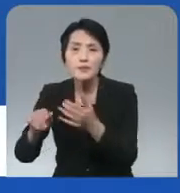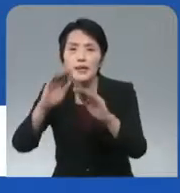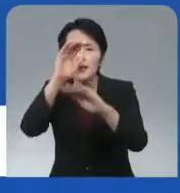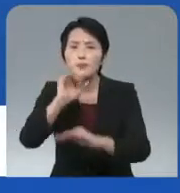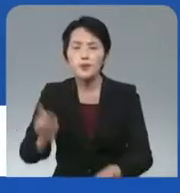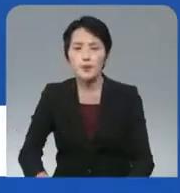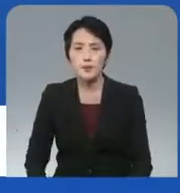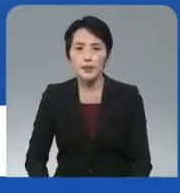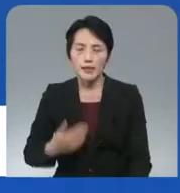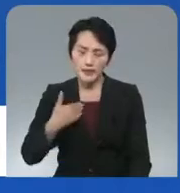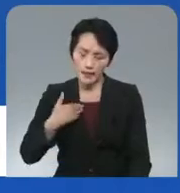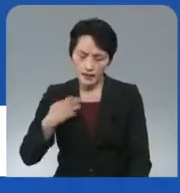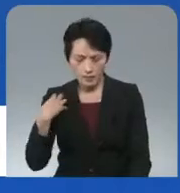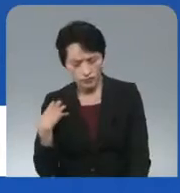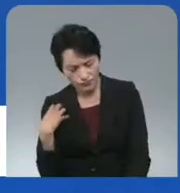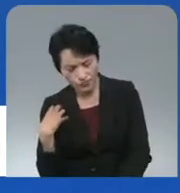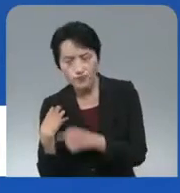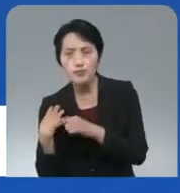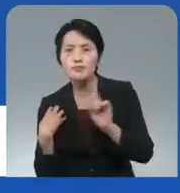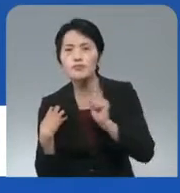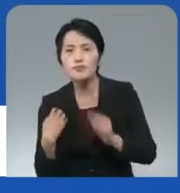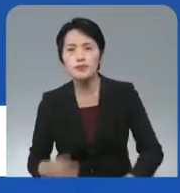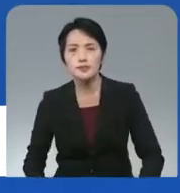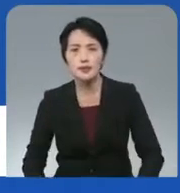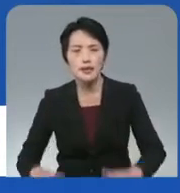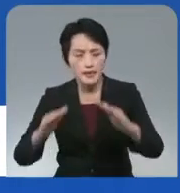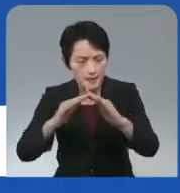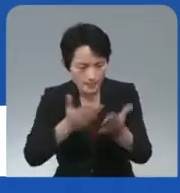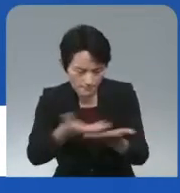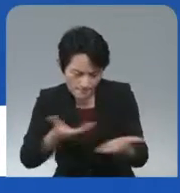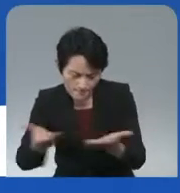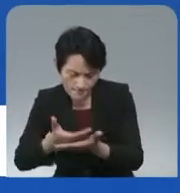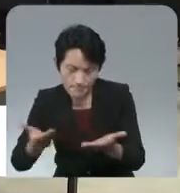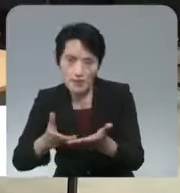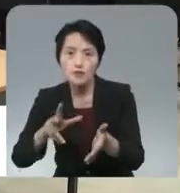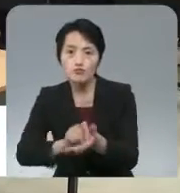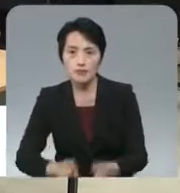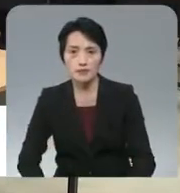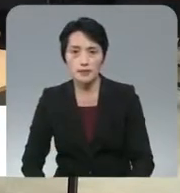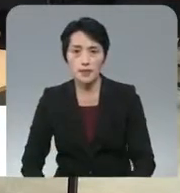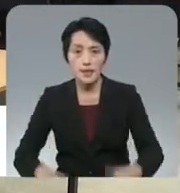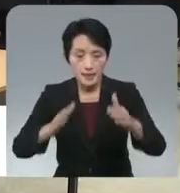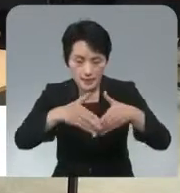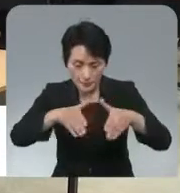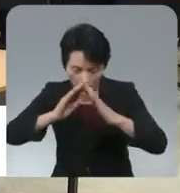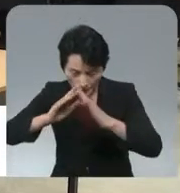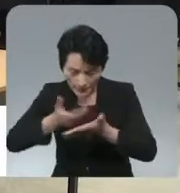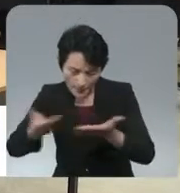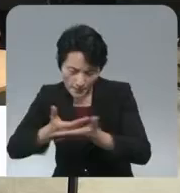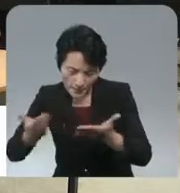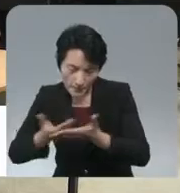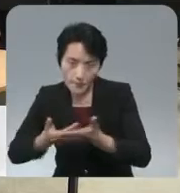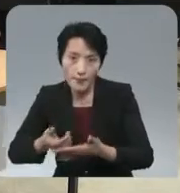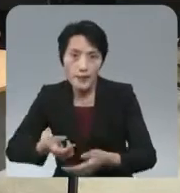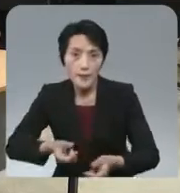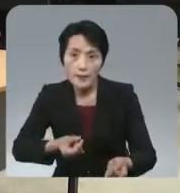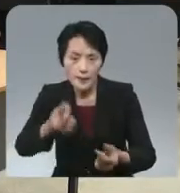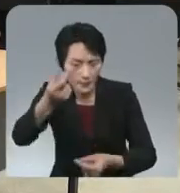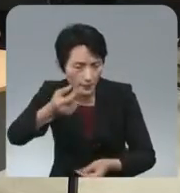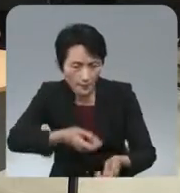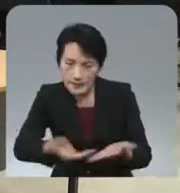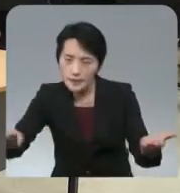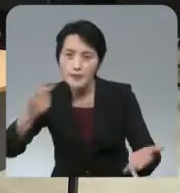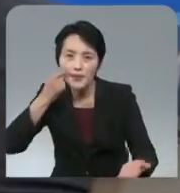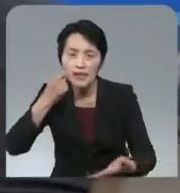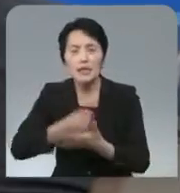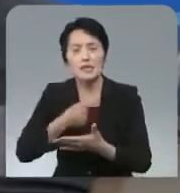就中战宣言表示，韩美虽然已完成文案调整工作，但任期内或难以实现。文在